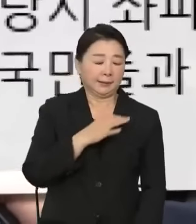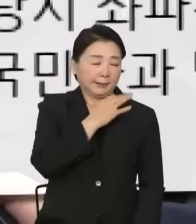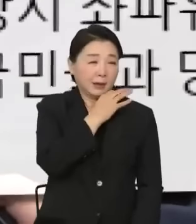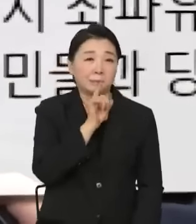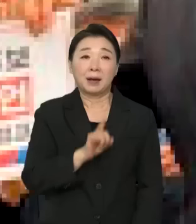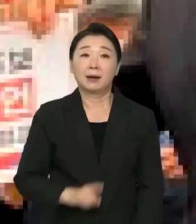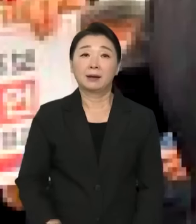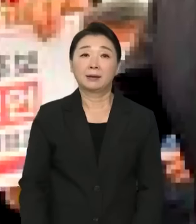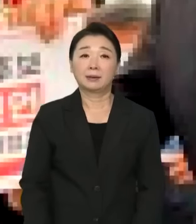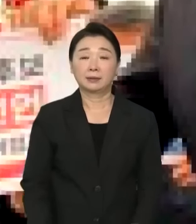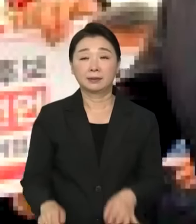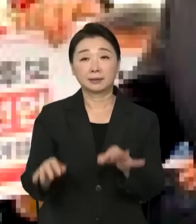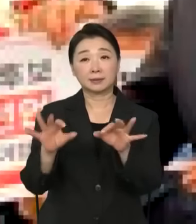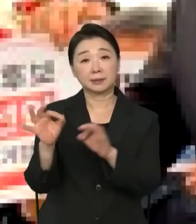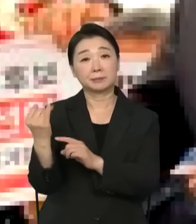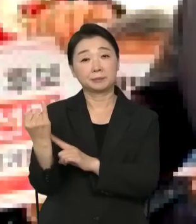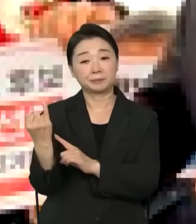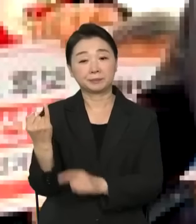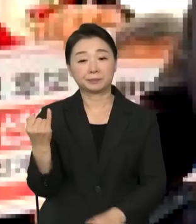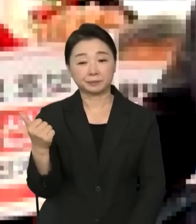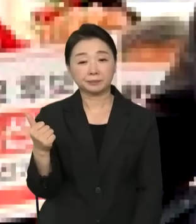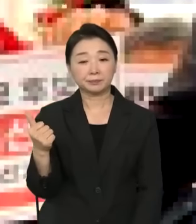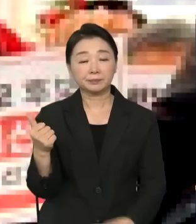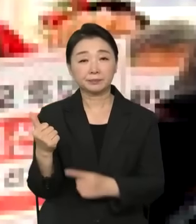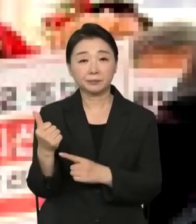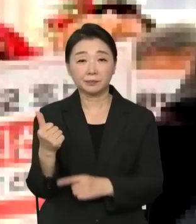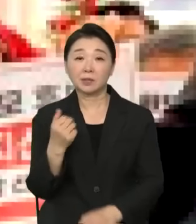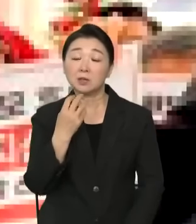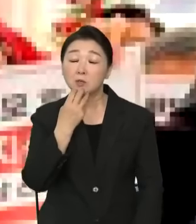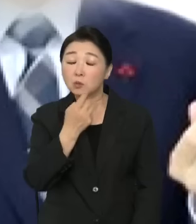일이라고비판했다. 김대남전행정관은지난